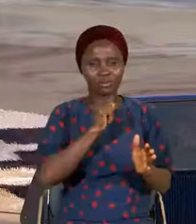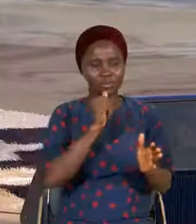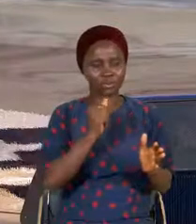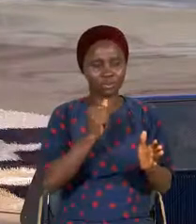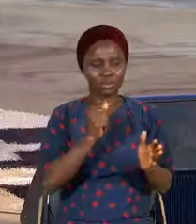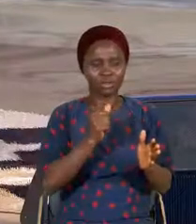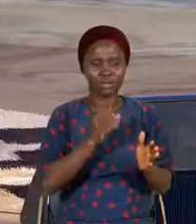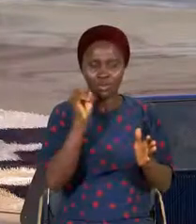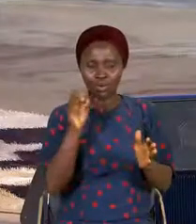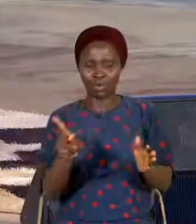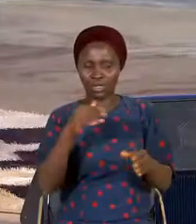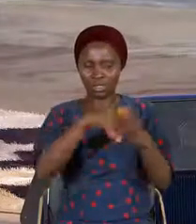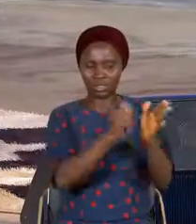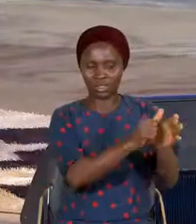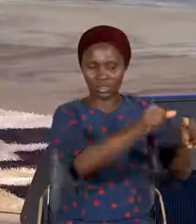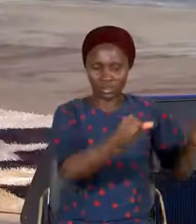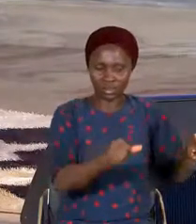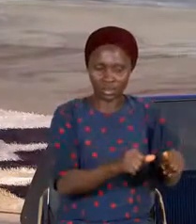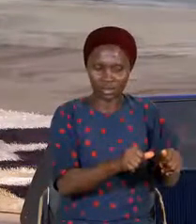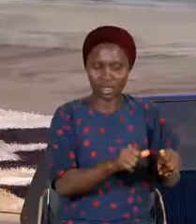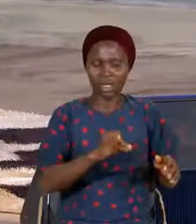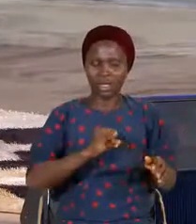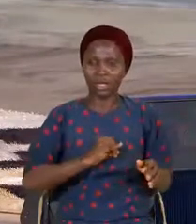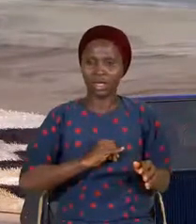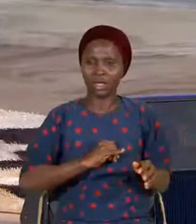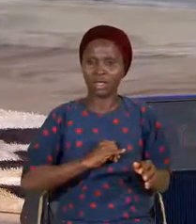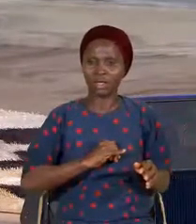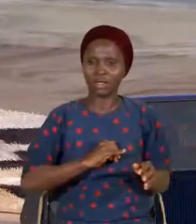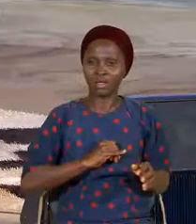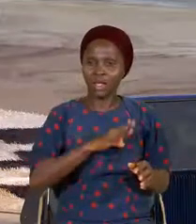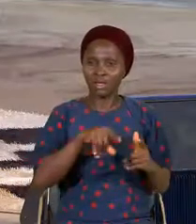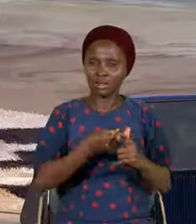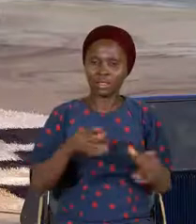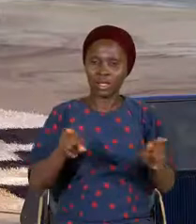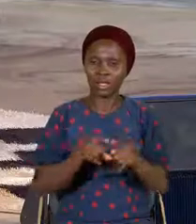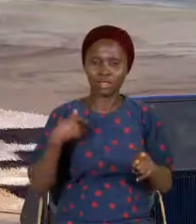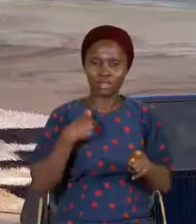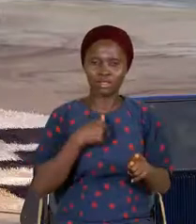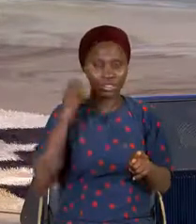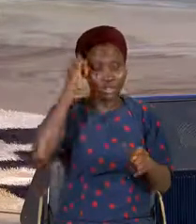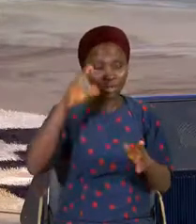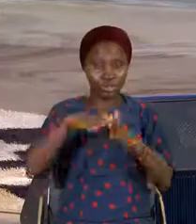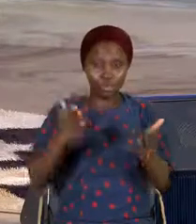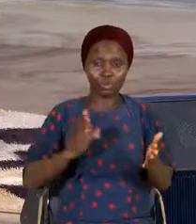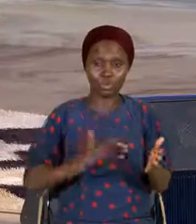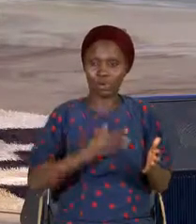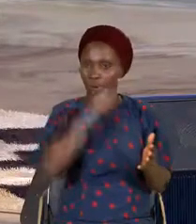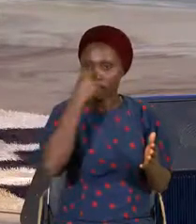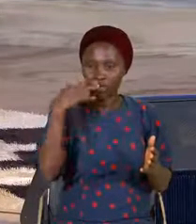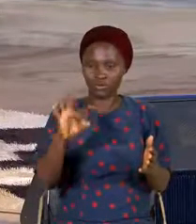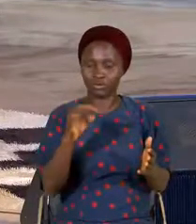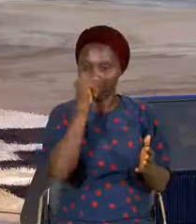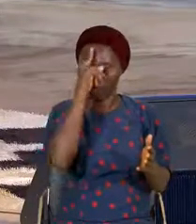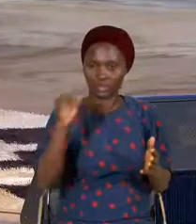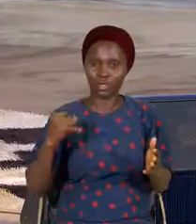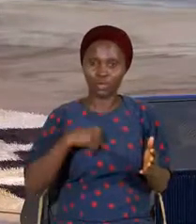pas vraiment correct dans ce domaine. Je n'ai pas encore vraiment qualifié, je suis pas qualifié dans ce domaine. Et